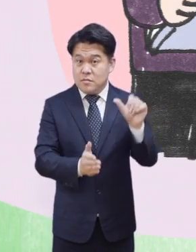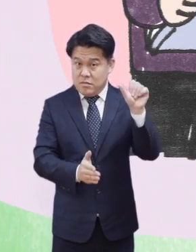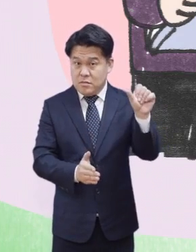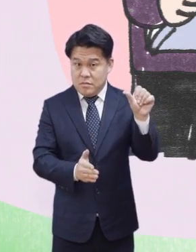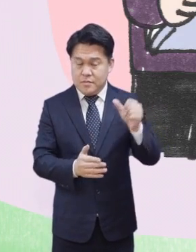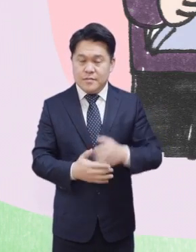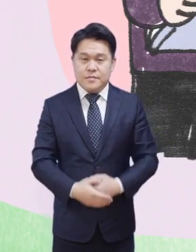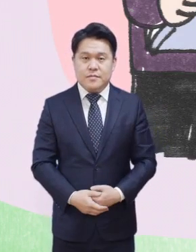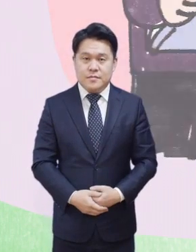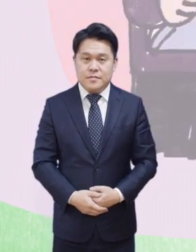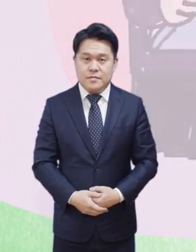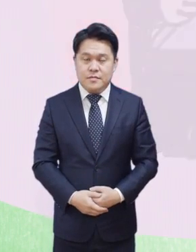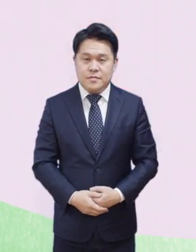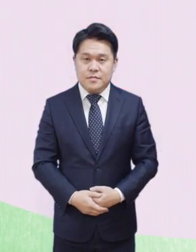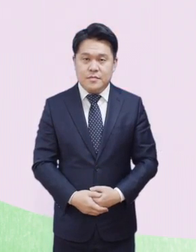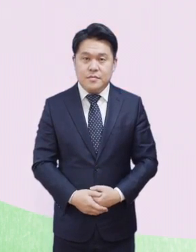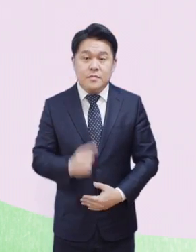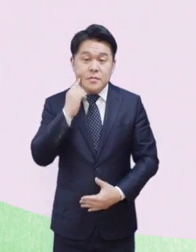않는 경우입니다.